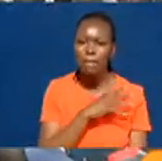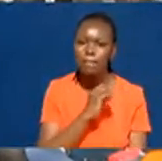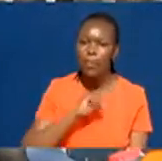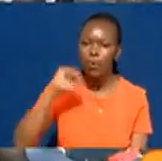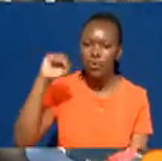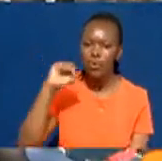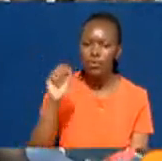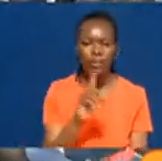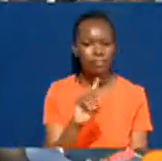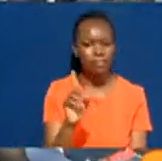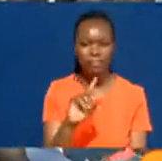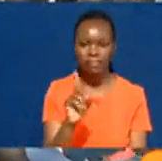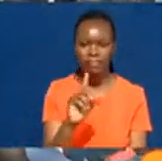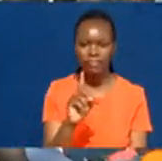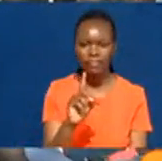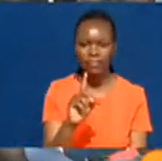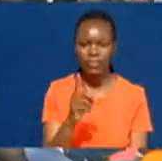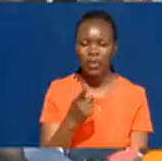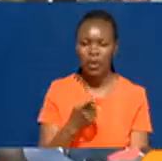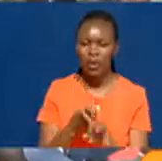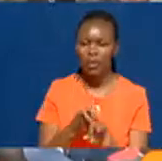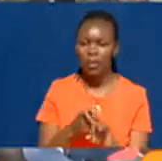katika taifa letu.